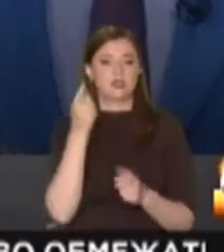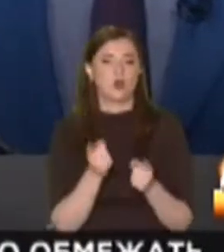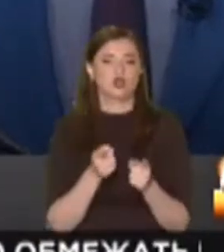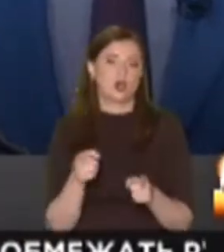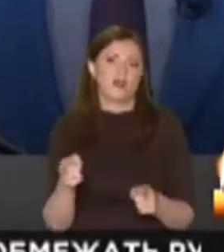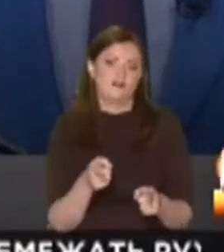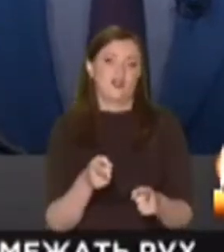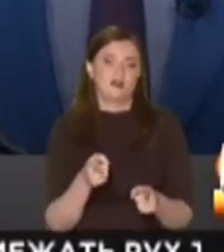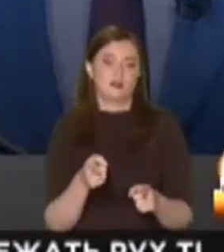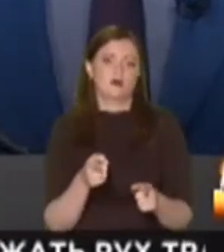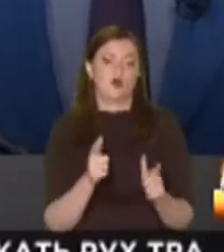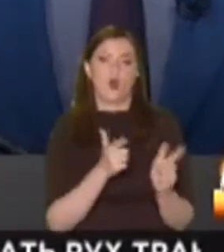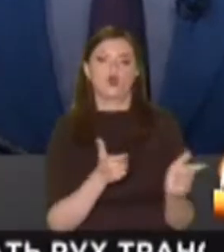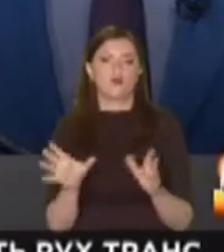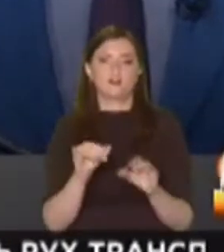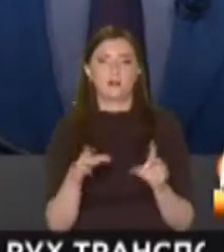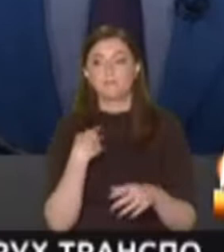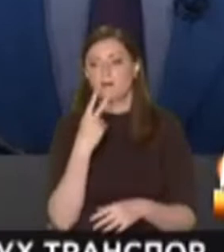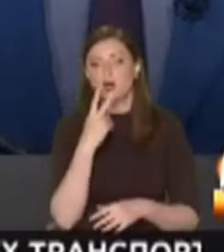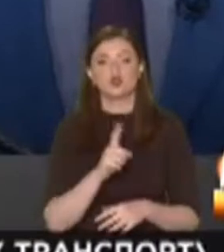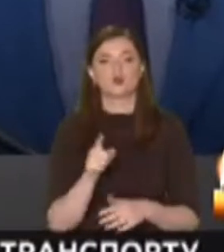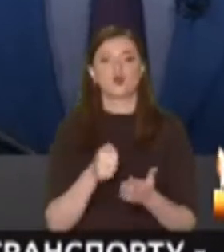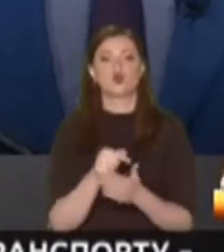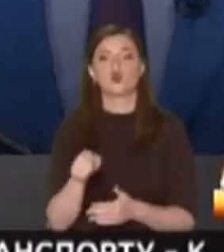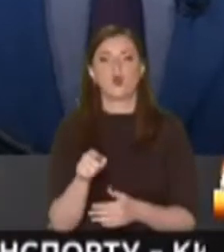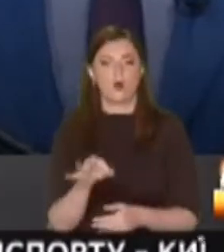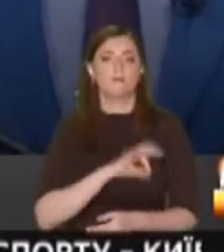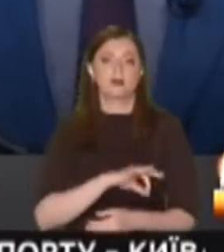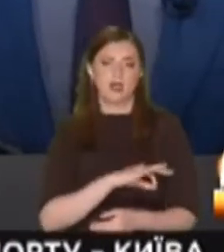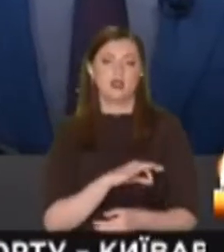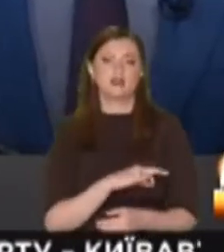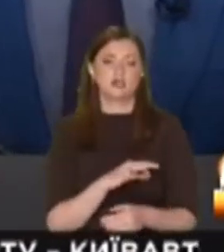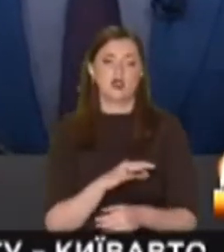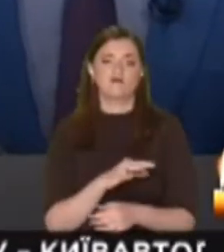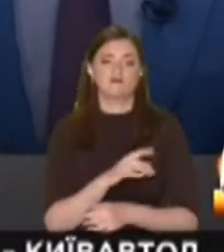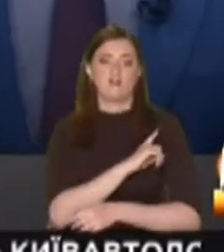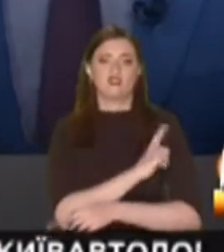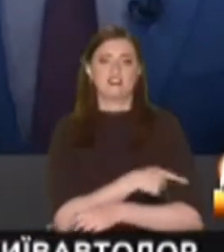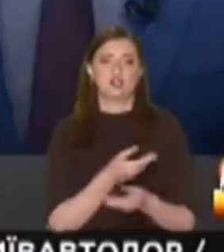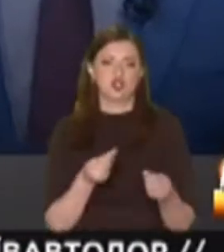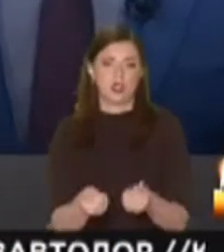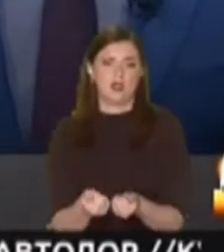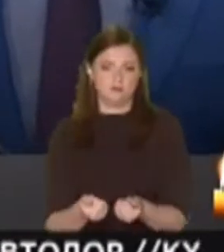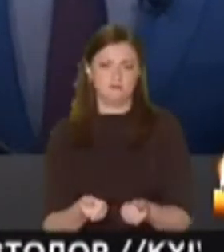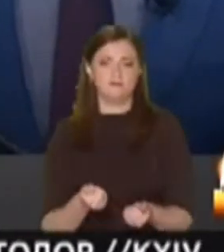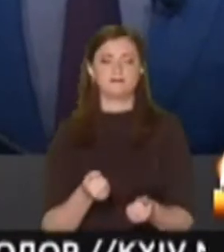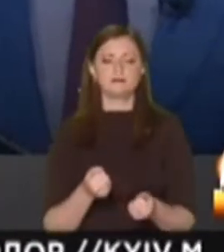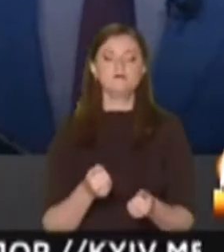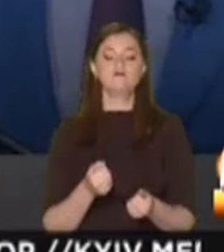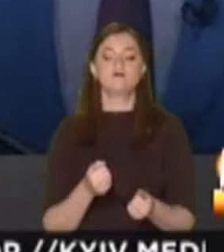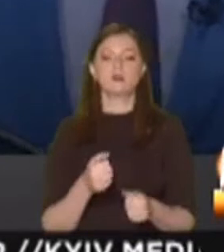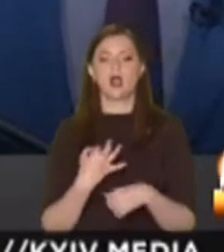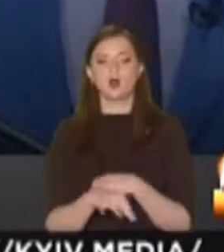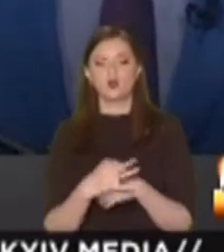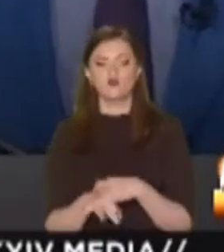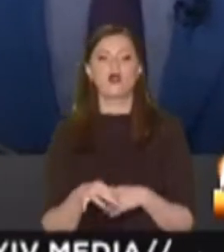і він, типу, готовий все розказати. Звичайно, що ми бачимо, що до нього приміняються міри фізичного воздействия. Звичайно, що ці